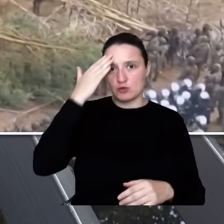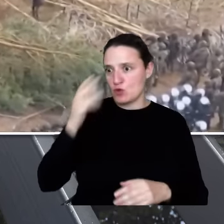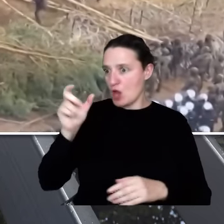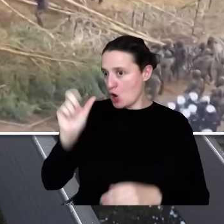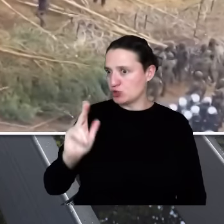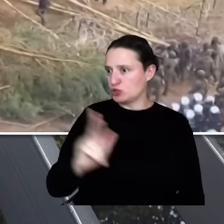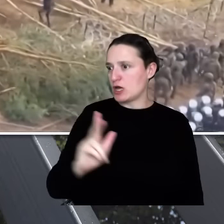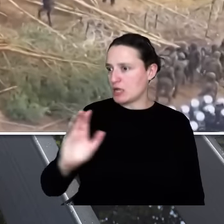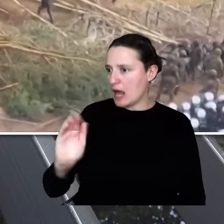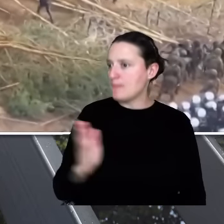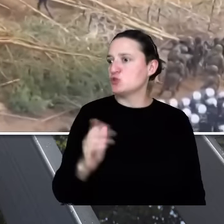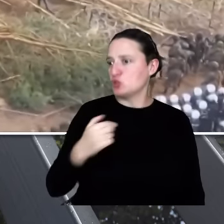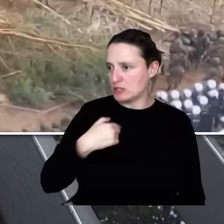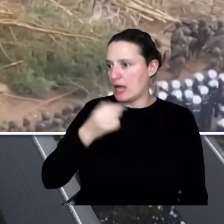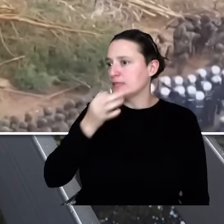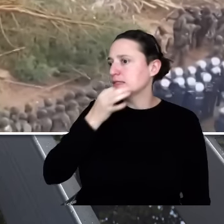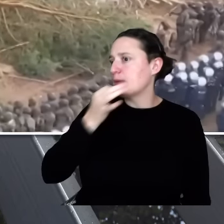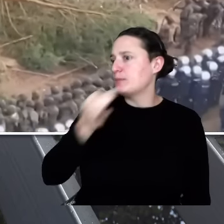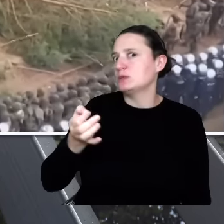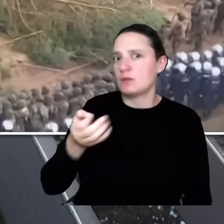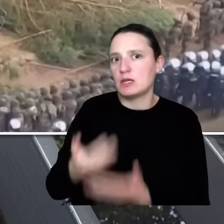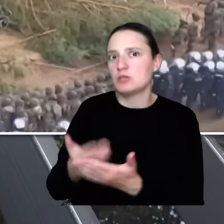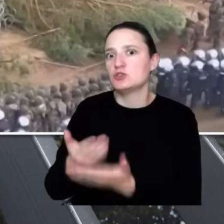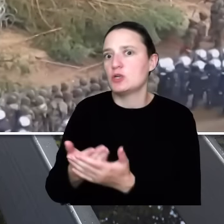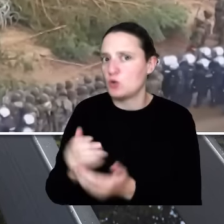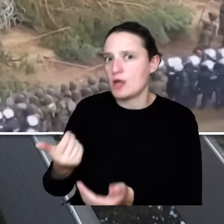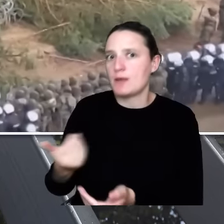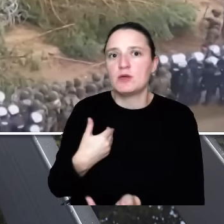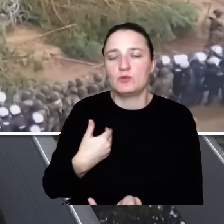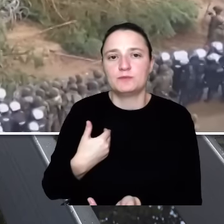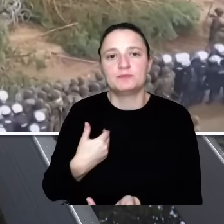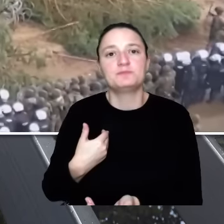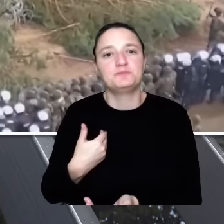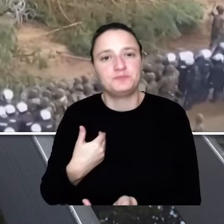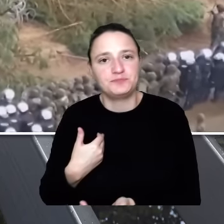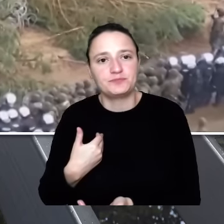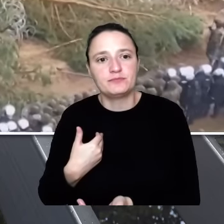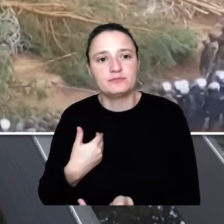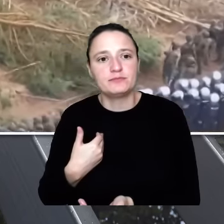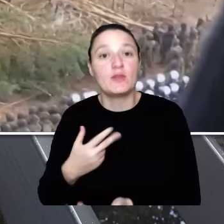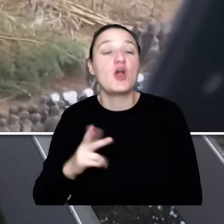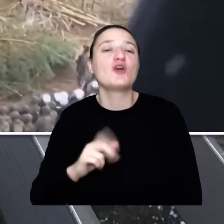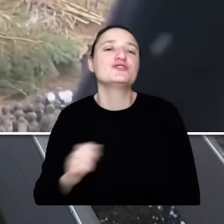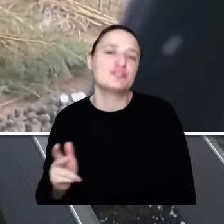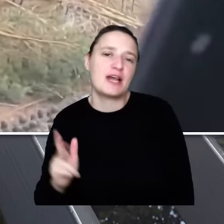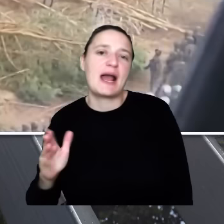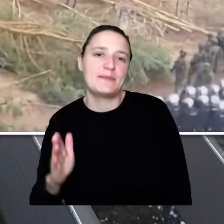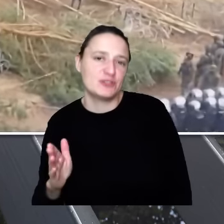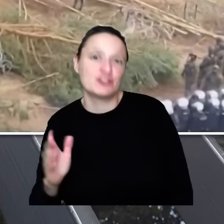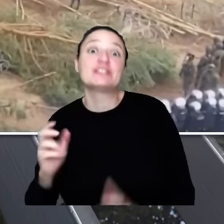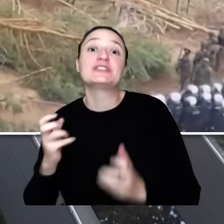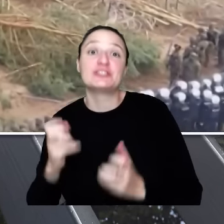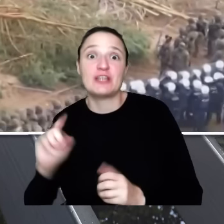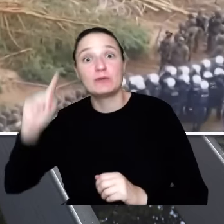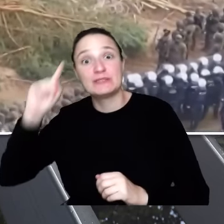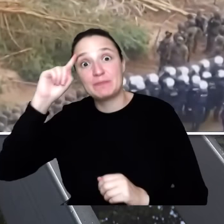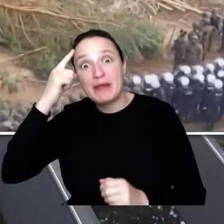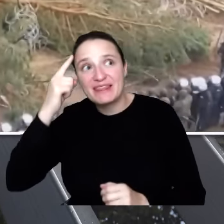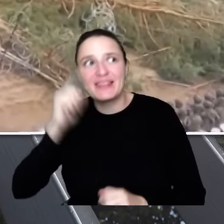go, dlaczego do tego doszło. Krótko mówiąc. Chciał być Kosiniak-Kamysz sprytny, ale trafił